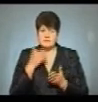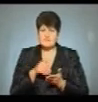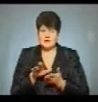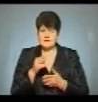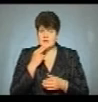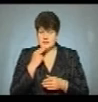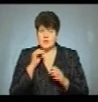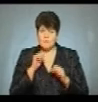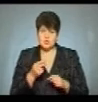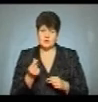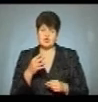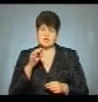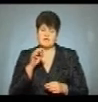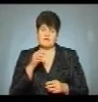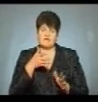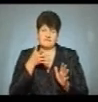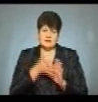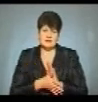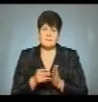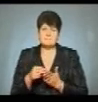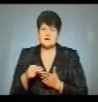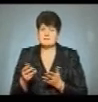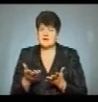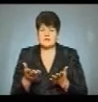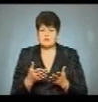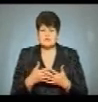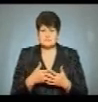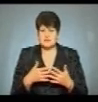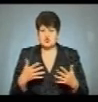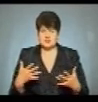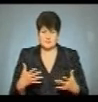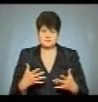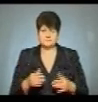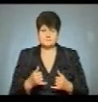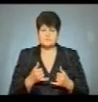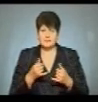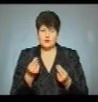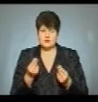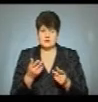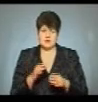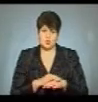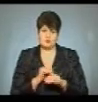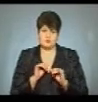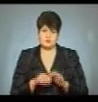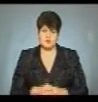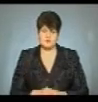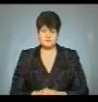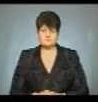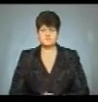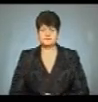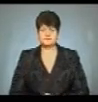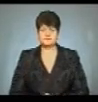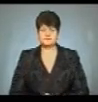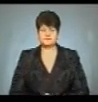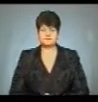то ці кошти можна витратити на придбання якихось речей чи пожертвування коштів на якусь добру справу. Любов Гадомська,